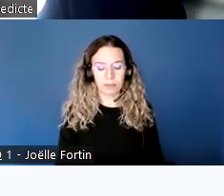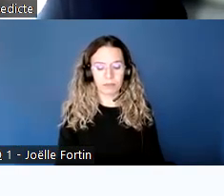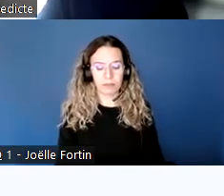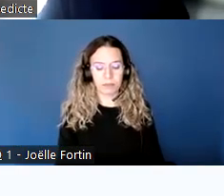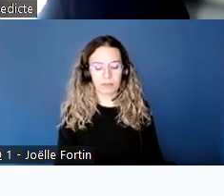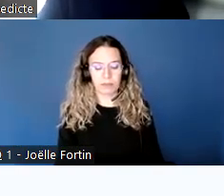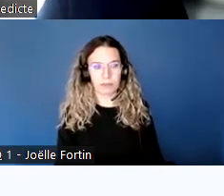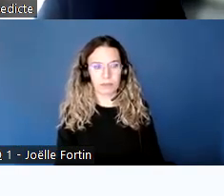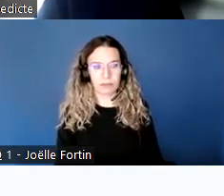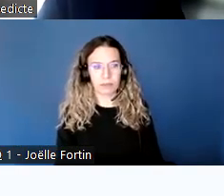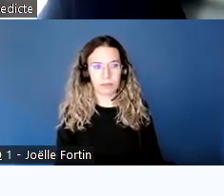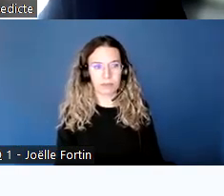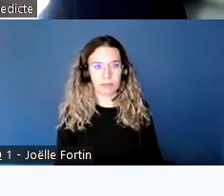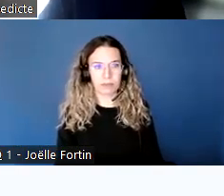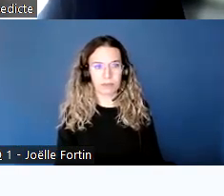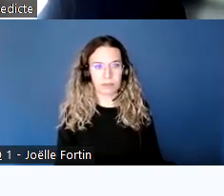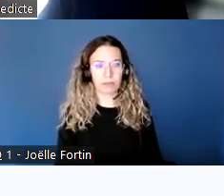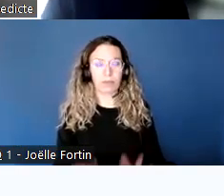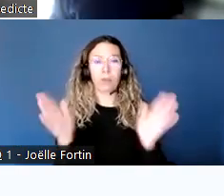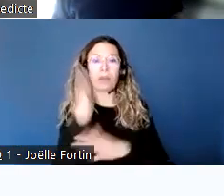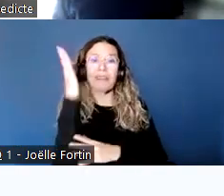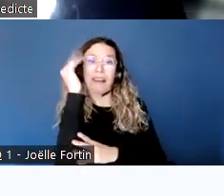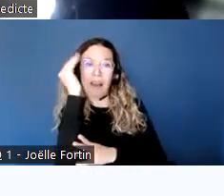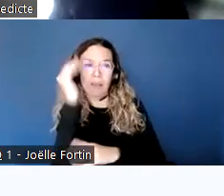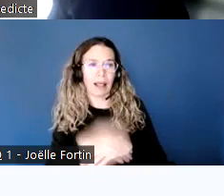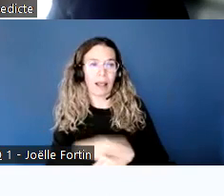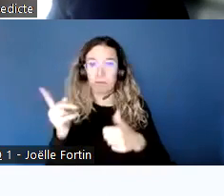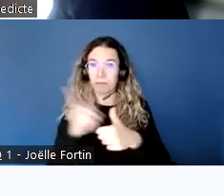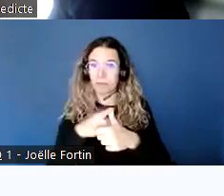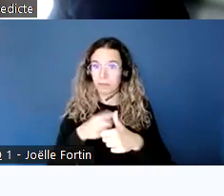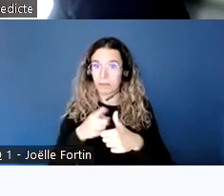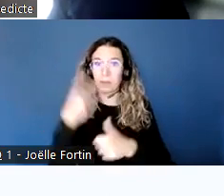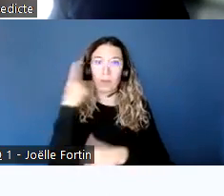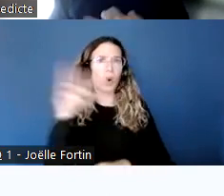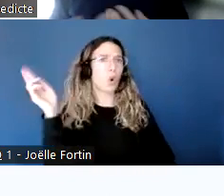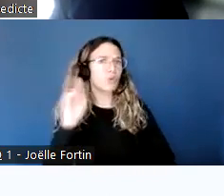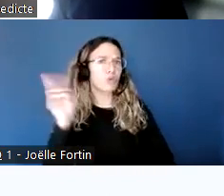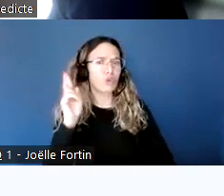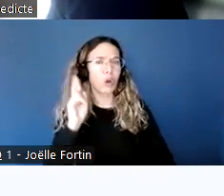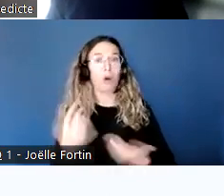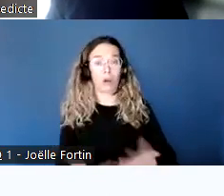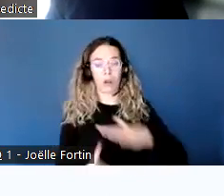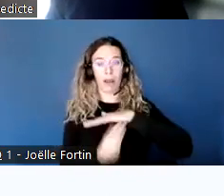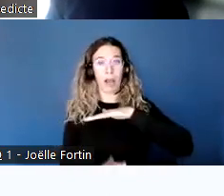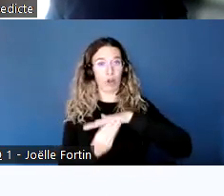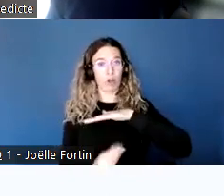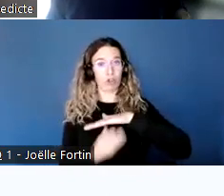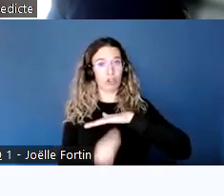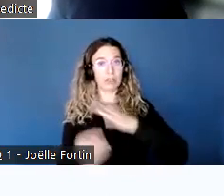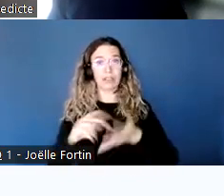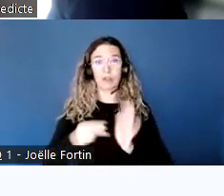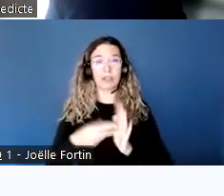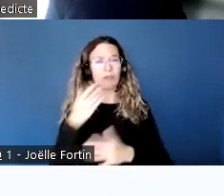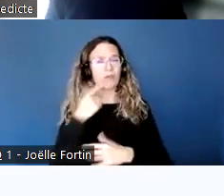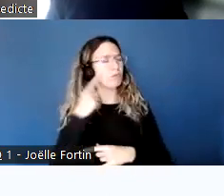Alors, avant de se lancer, quelques petits rappels techniques. Tout d'abord, au niveau du son, nous enregistrons cette session. Donc, pour garder une